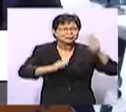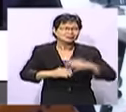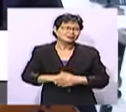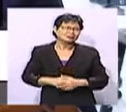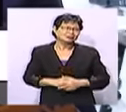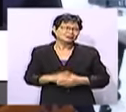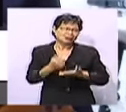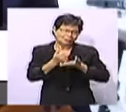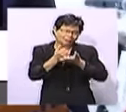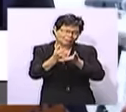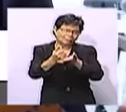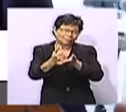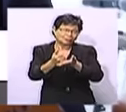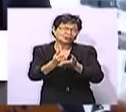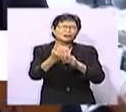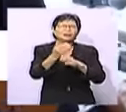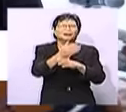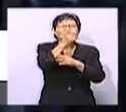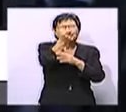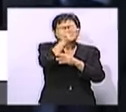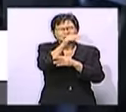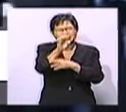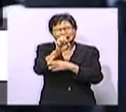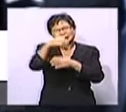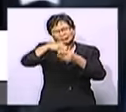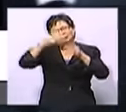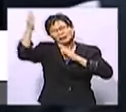will help enable especially small businesses in Malaysia.